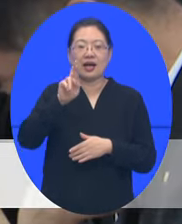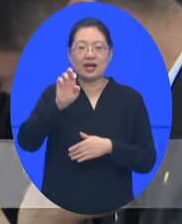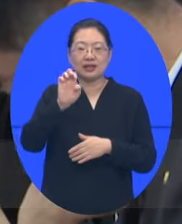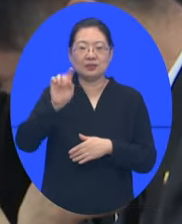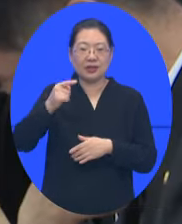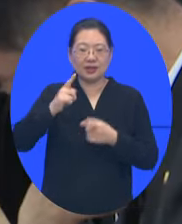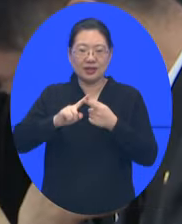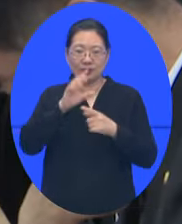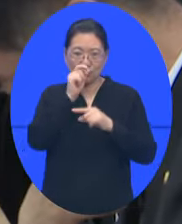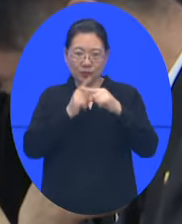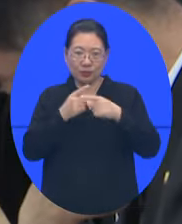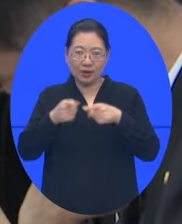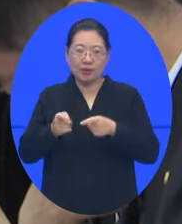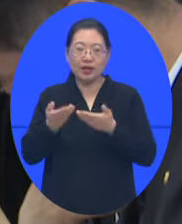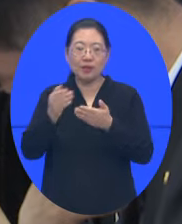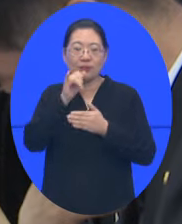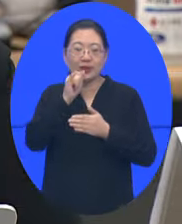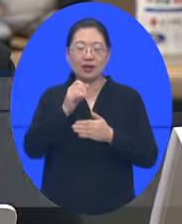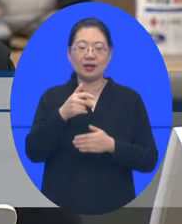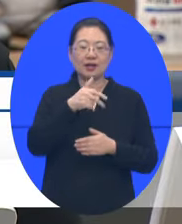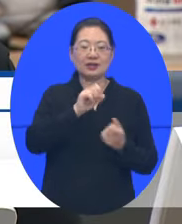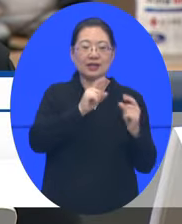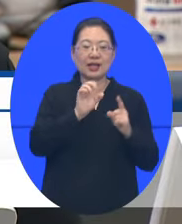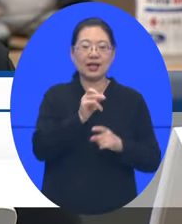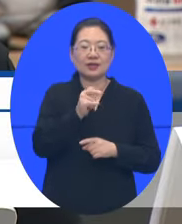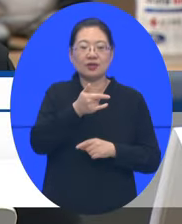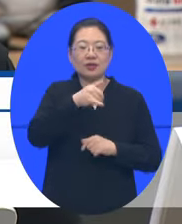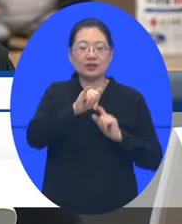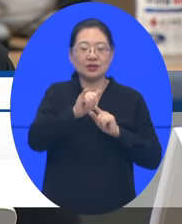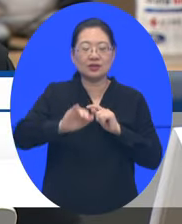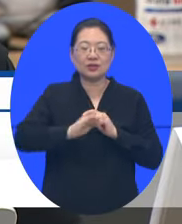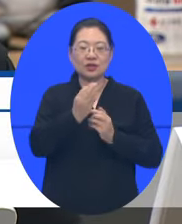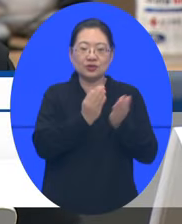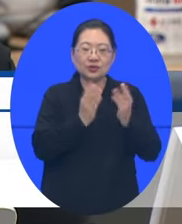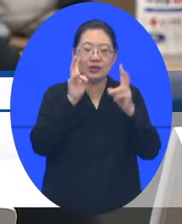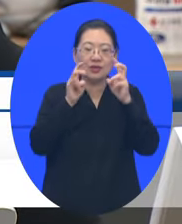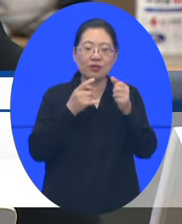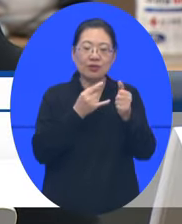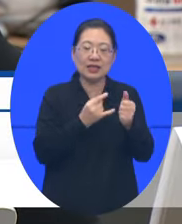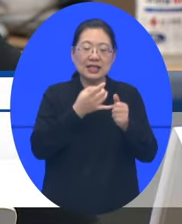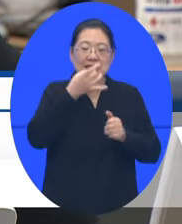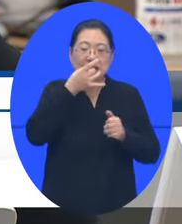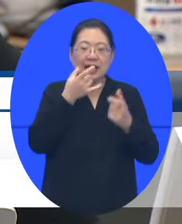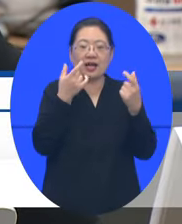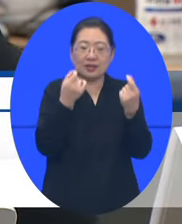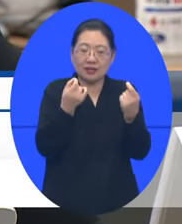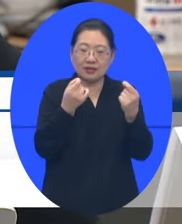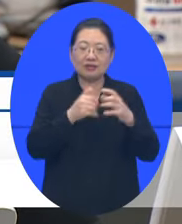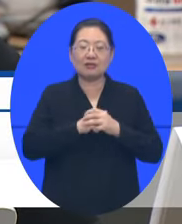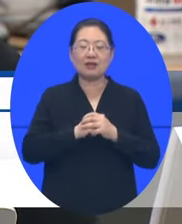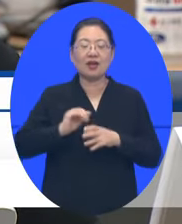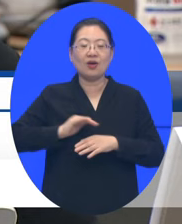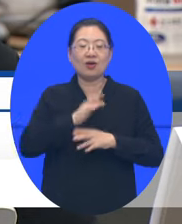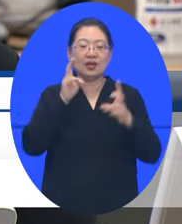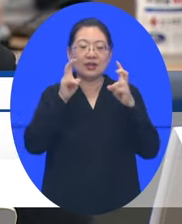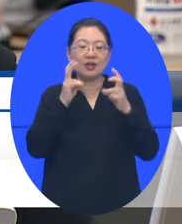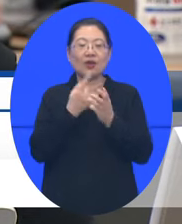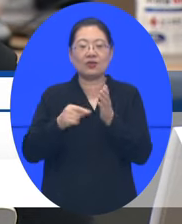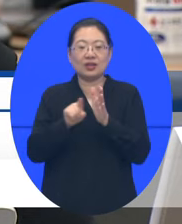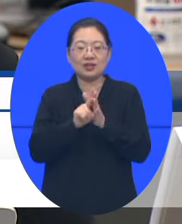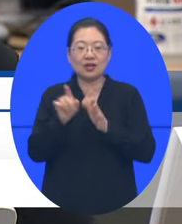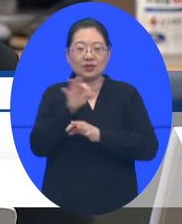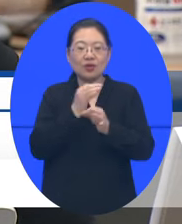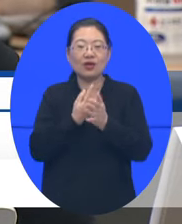대해서는 긍정적 평가를 받았습니다. 재생에너지는 이제 우리 수출 기업들한테 쌀이나 다름이 없습니다.